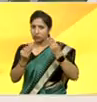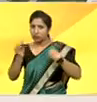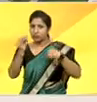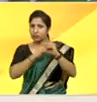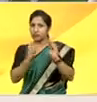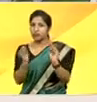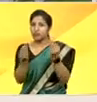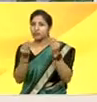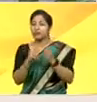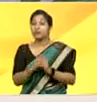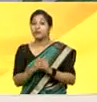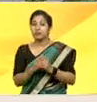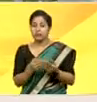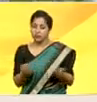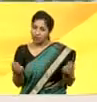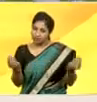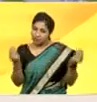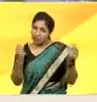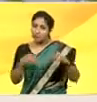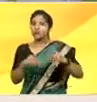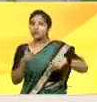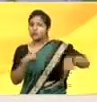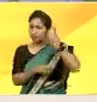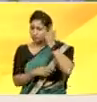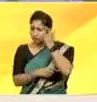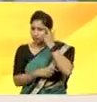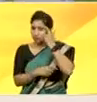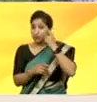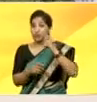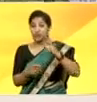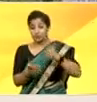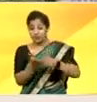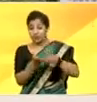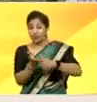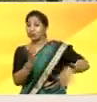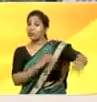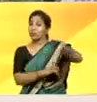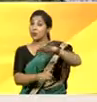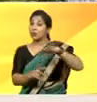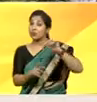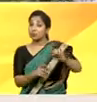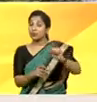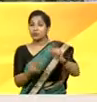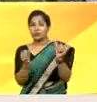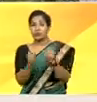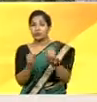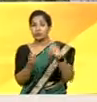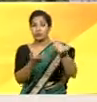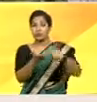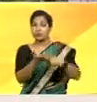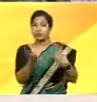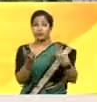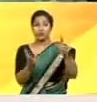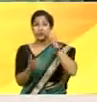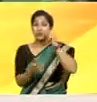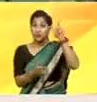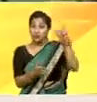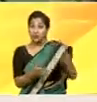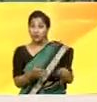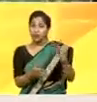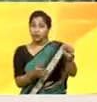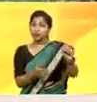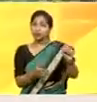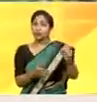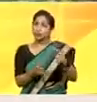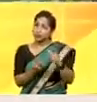जाए। बस फिर क्या था, चकुरा गांव के अब्दुल राशिद मीर जी इसके